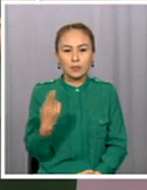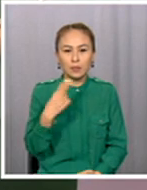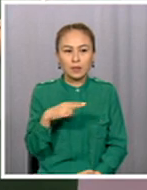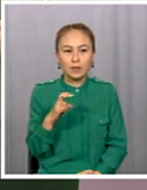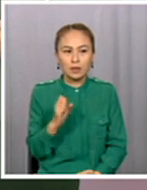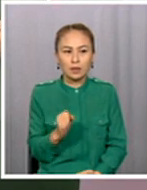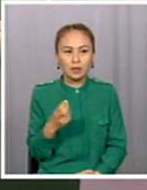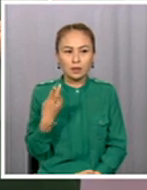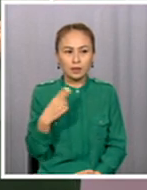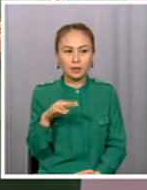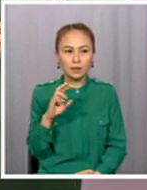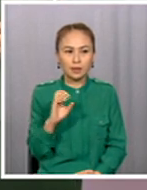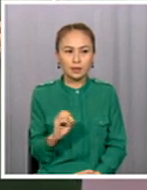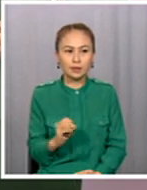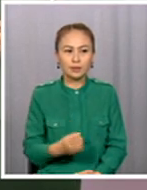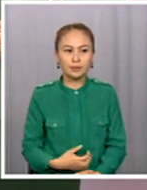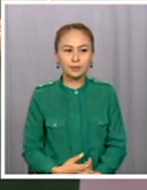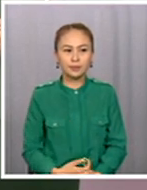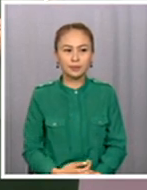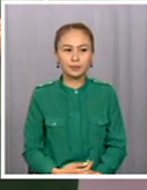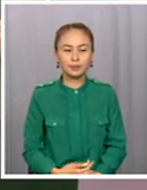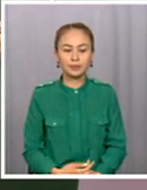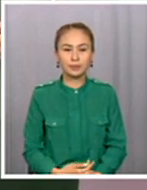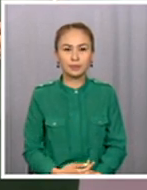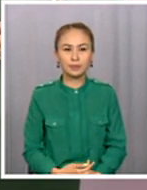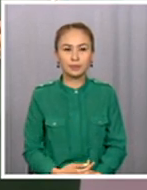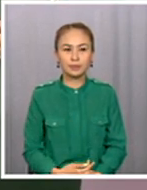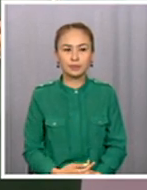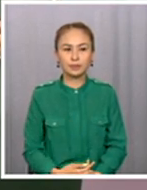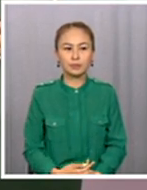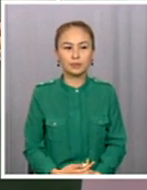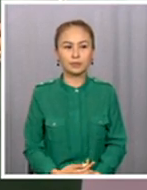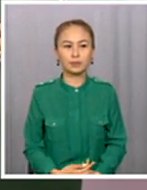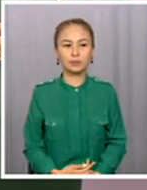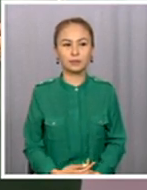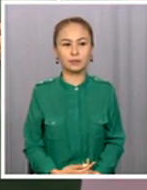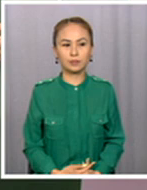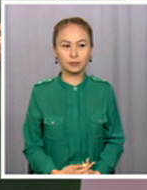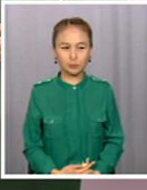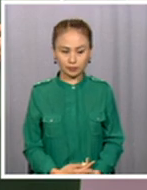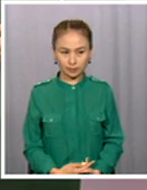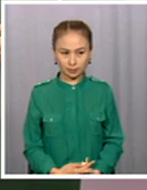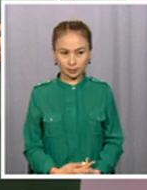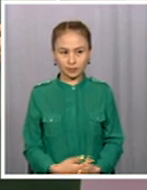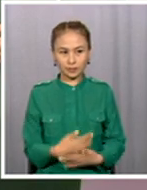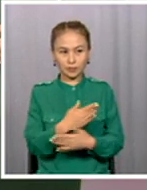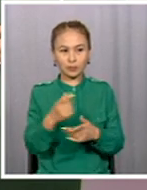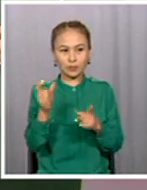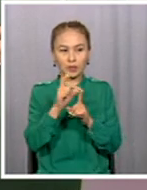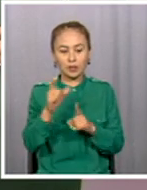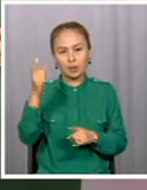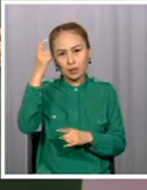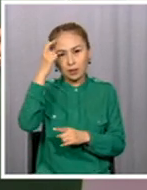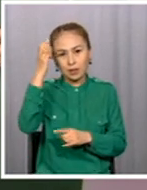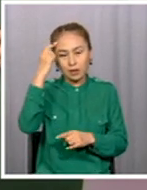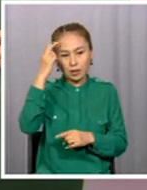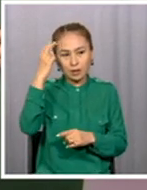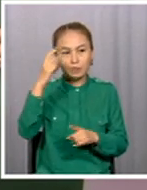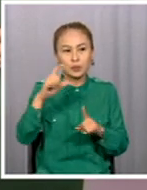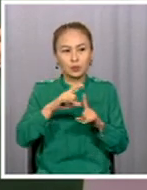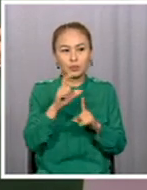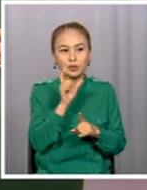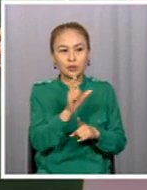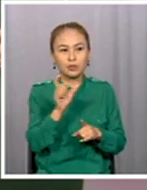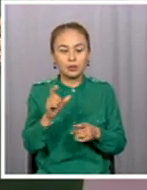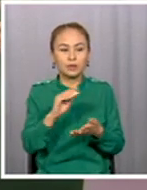де шылаулары екен. Сөзден бөлек жазылып тұр. Енді балалар, осы өлеңдегі қарамен жазылған сөздерге назар